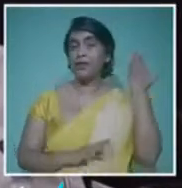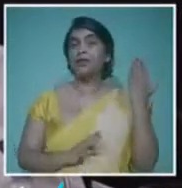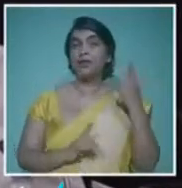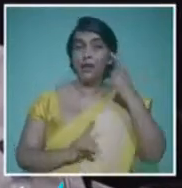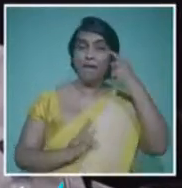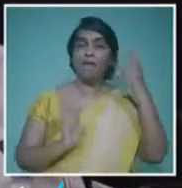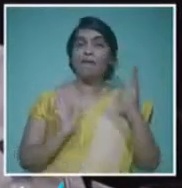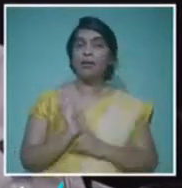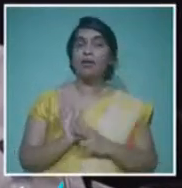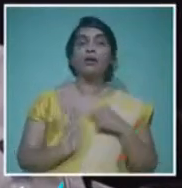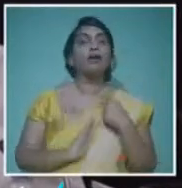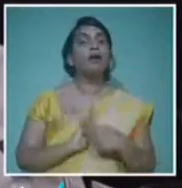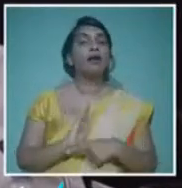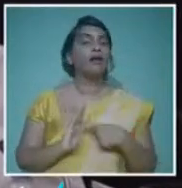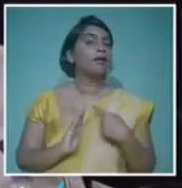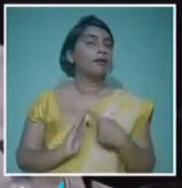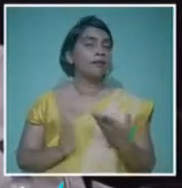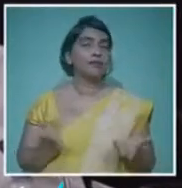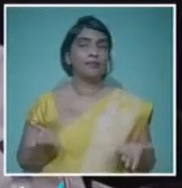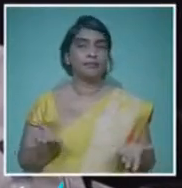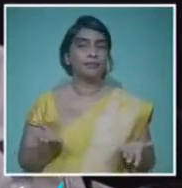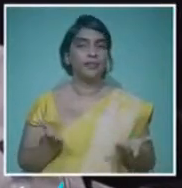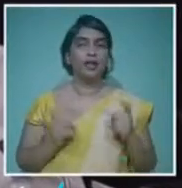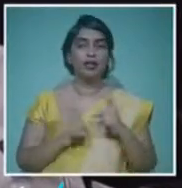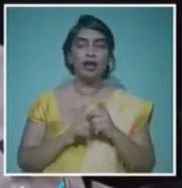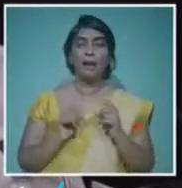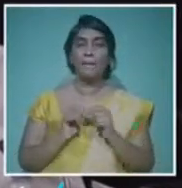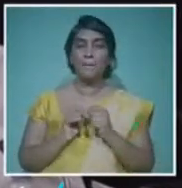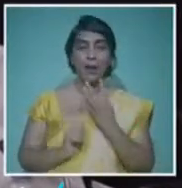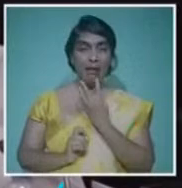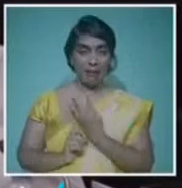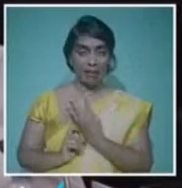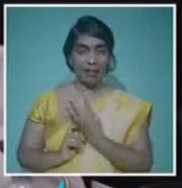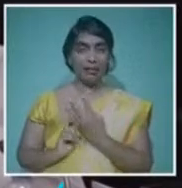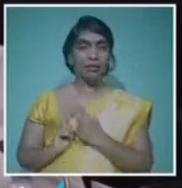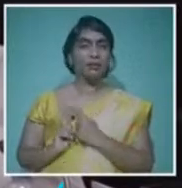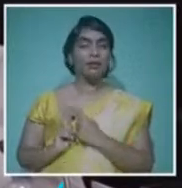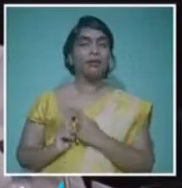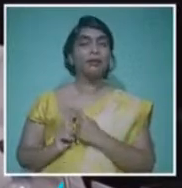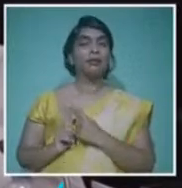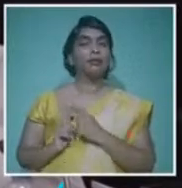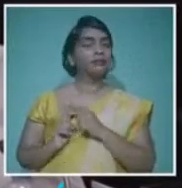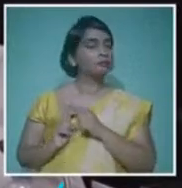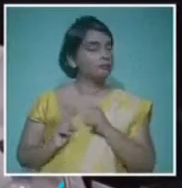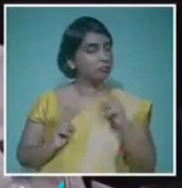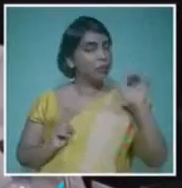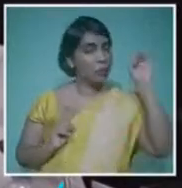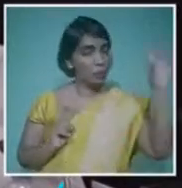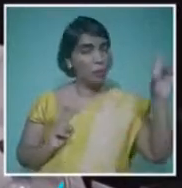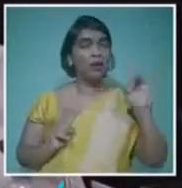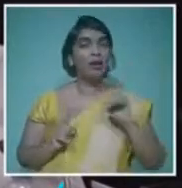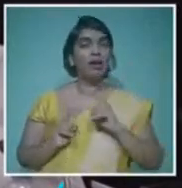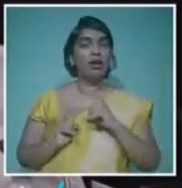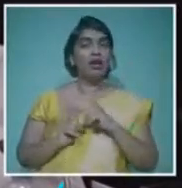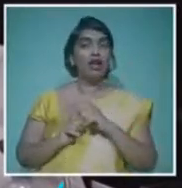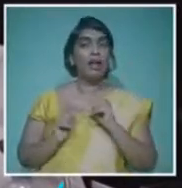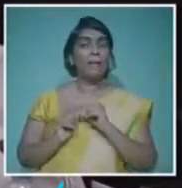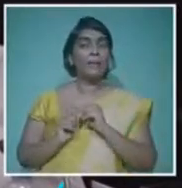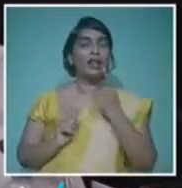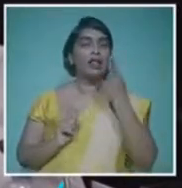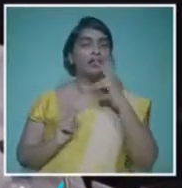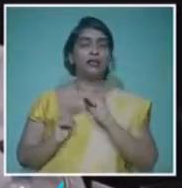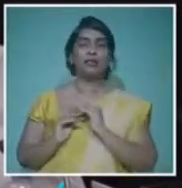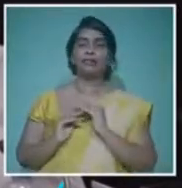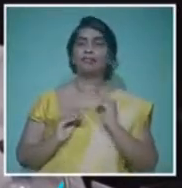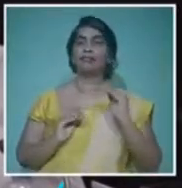තියෙනවා ලංකාව ගිහිල්ලා තියෙන්නේ ඩොලර් බිලියන 4 ඉඳලා ඒ කාල වකවානුවේම ඩොලර් බිලියන 12ට